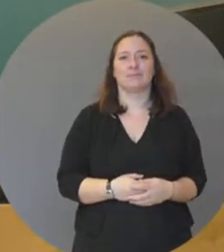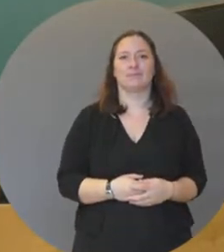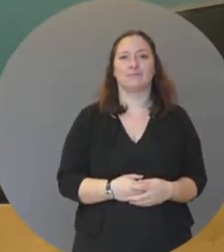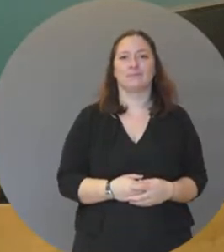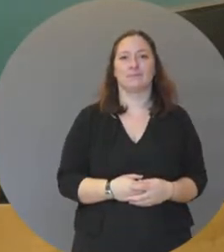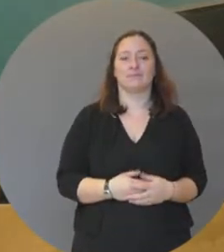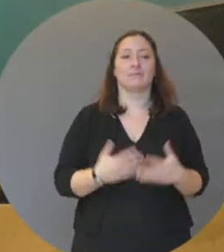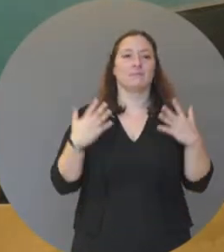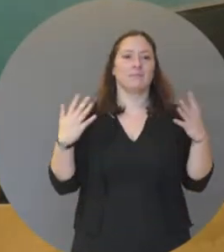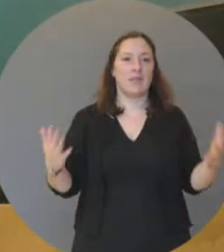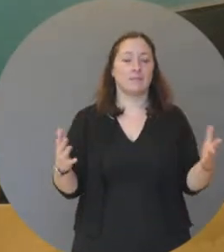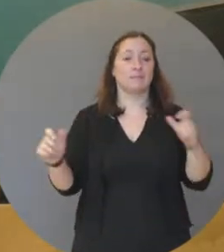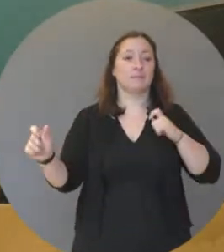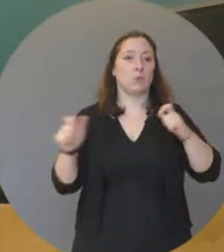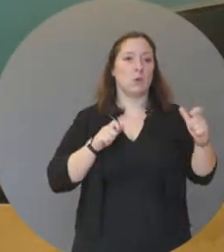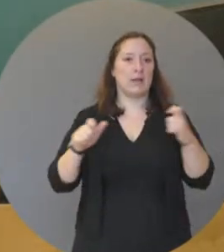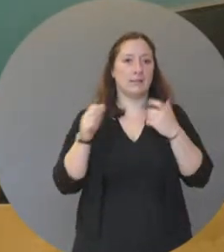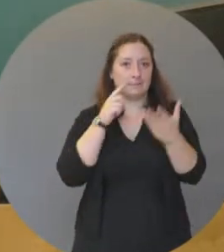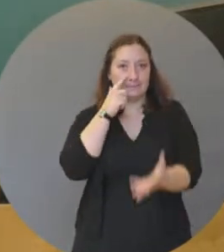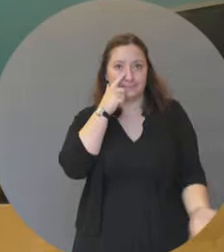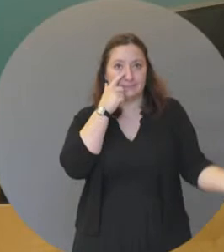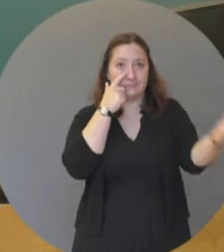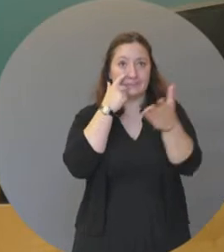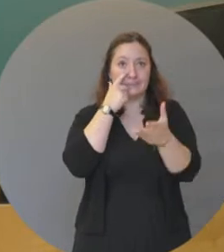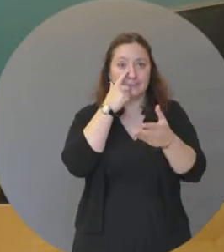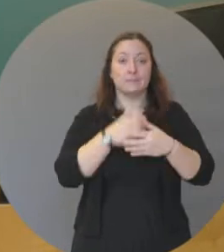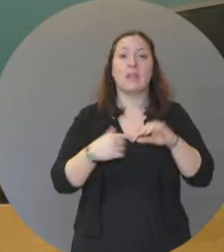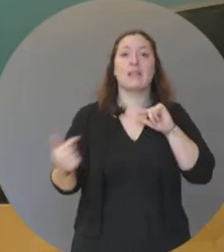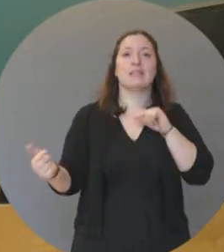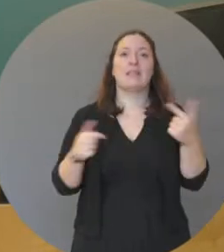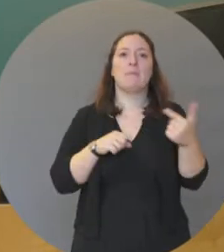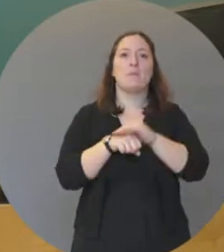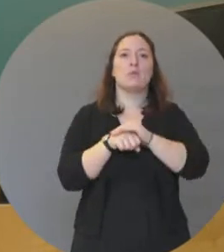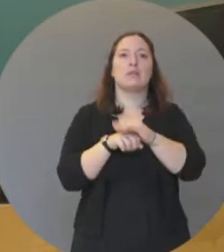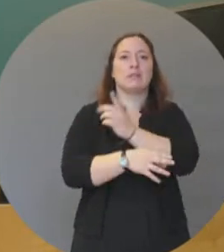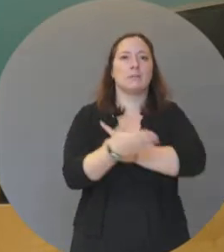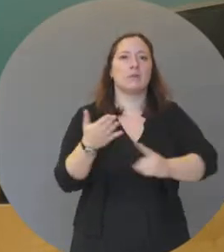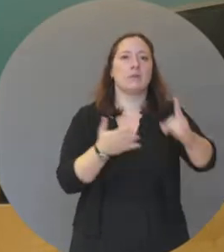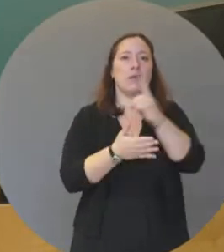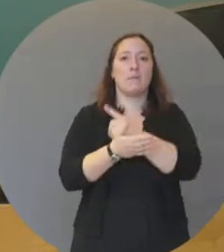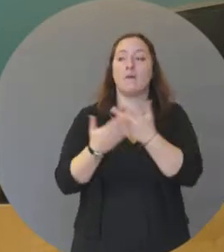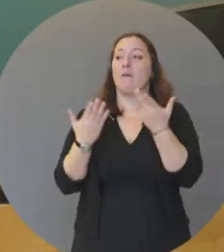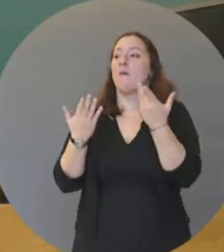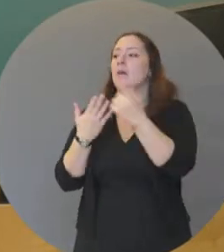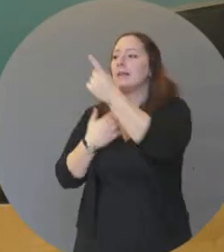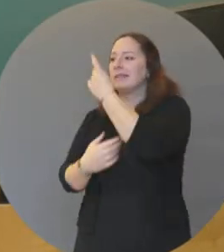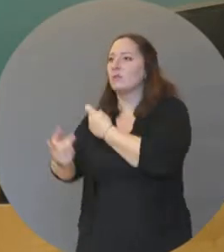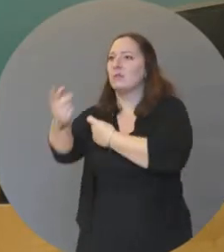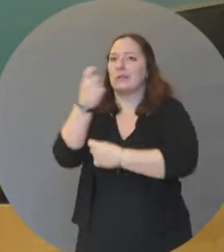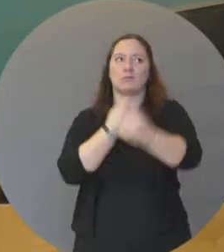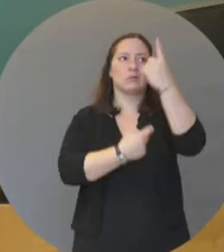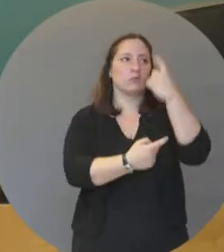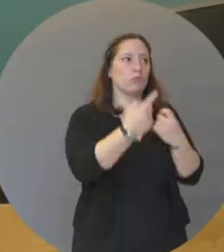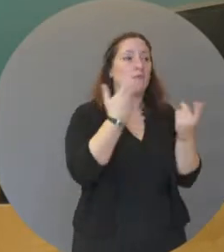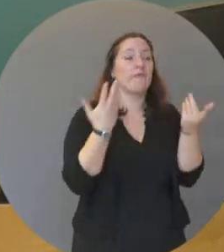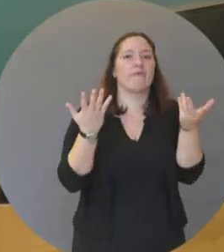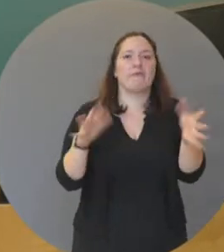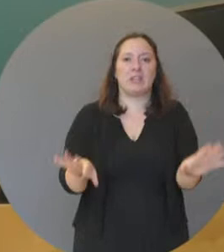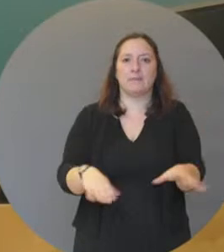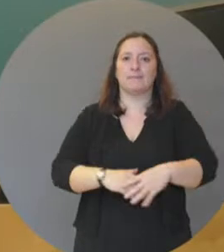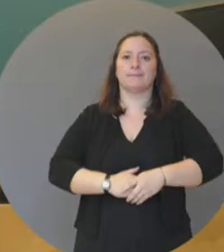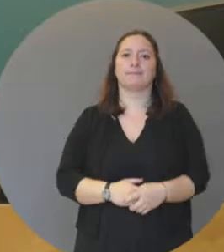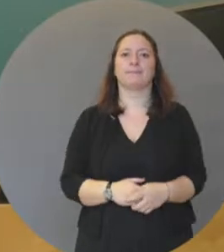bien mes chers collègues nous allons terminer du débat politique départementale des différentes questions posées par